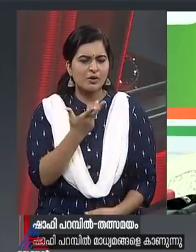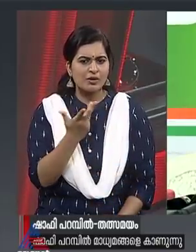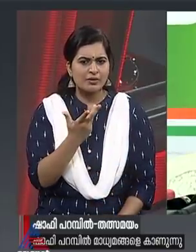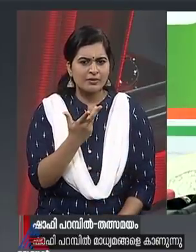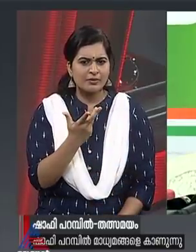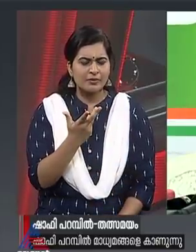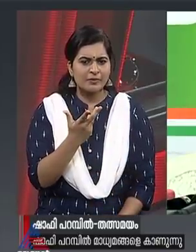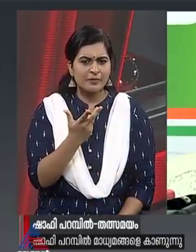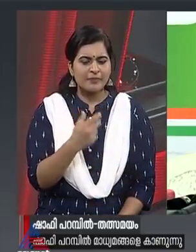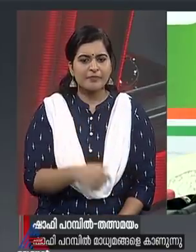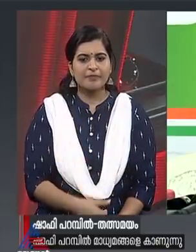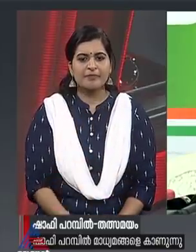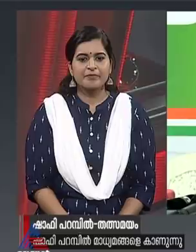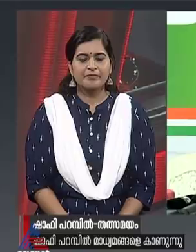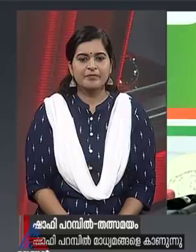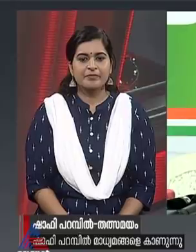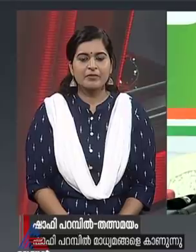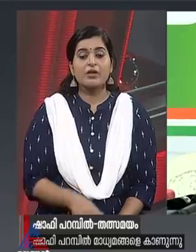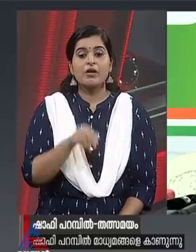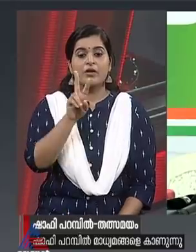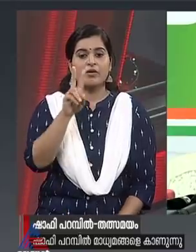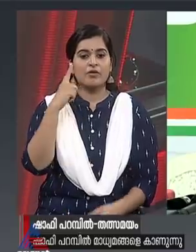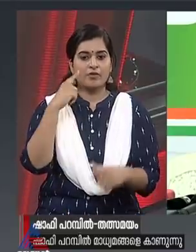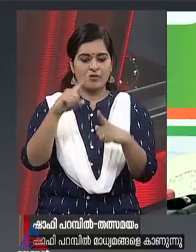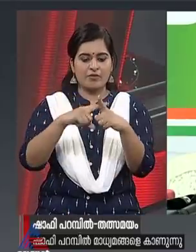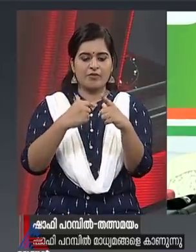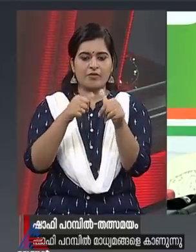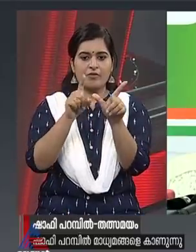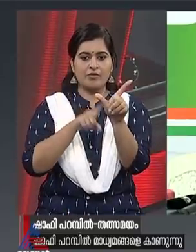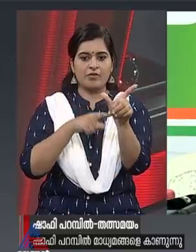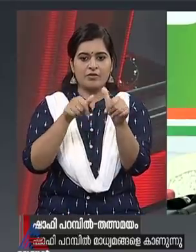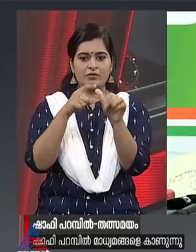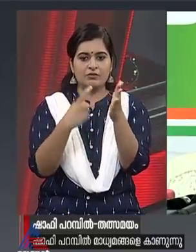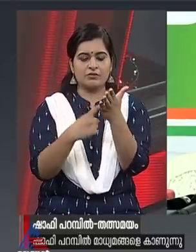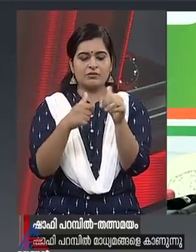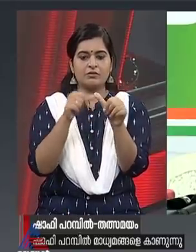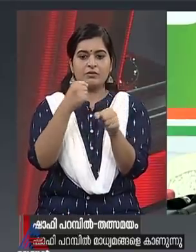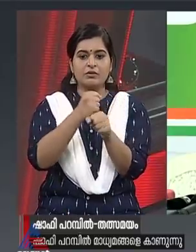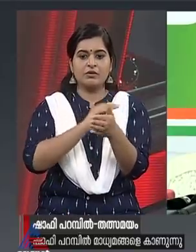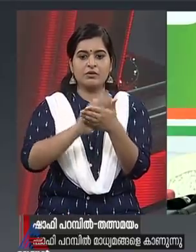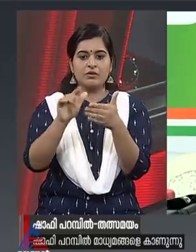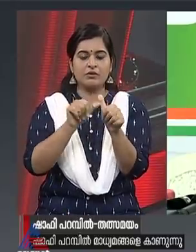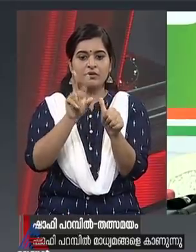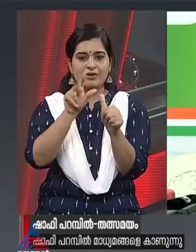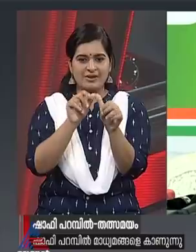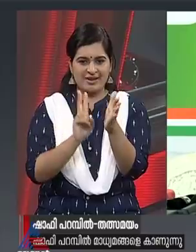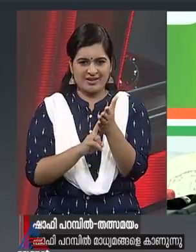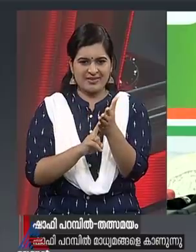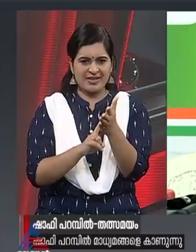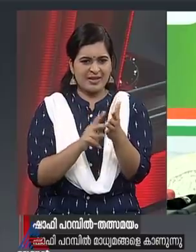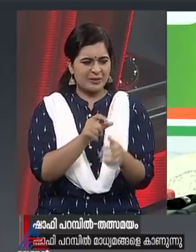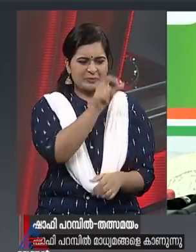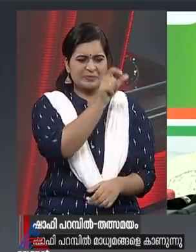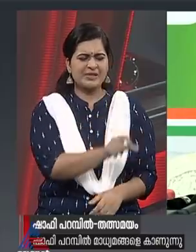തുറന്നു പറയേണ്ടി വരുന്നു, അല്ലെങ്കിലും ശ്രീ ഇ വിജയരാഘവനിൽ നിന്ന് കേരളം ഇതിൽ കൂടുതൽ മറ്റൊരു തേങ്ങയും പ്രതീക്ഷിക്കുന്നില്ല എന്നുള്ളതാണ് യഥാർത്ഥത്തിലുള്ള